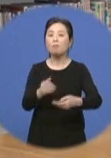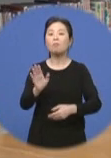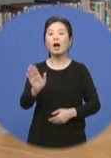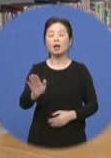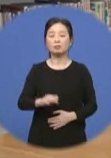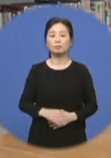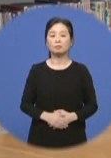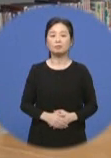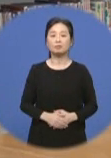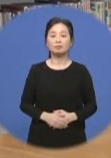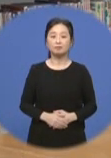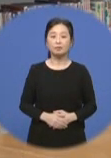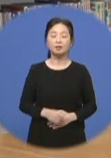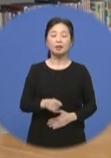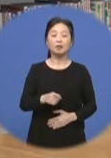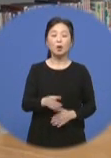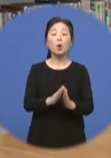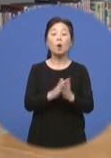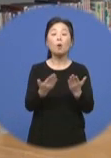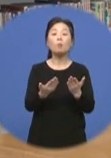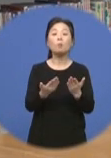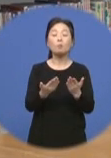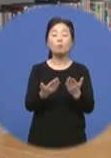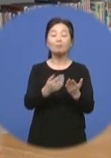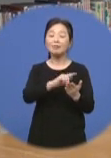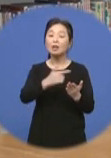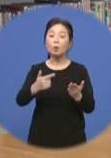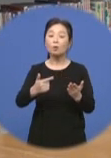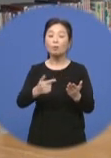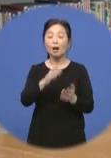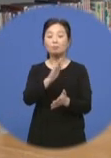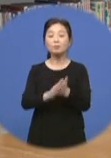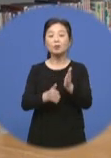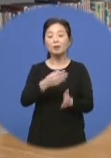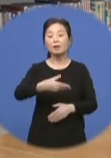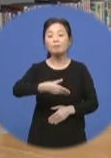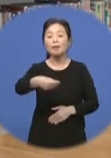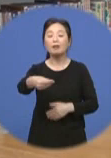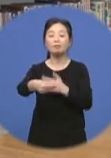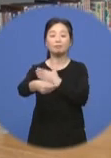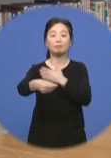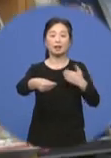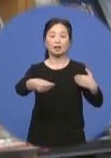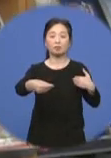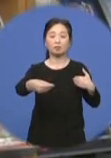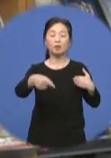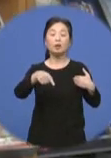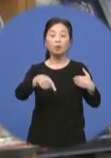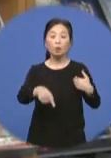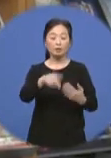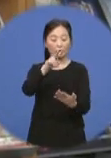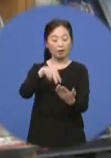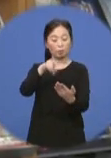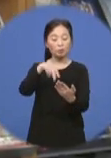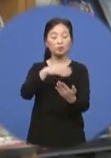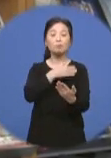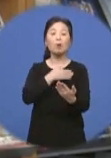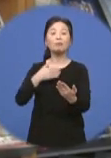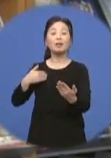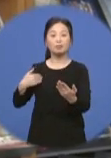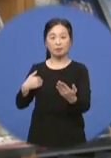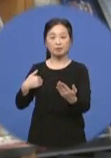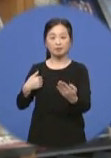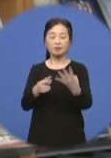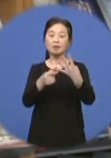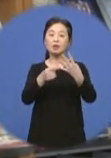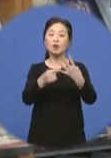らはですね、すべて無料で貸し出しとか、ここで実際見ることもできます。4番目の相談